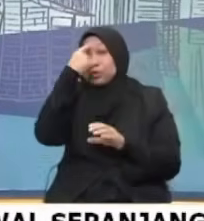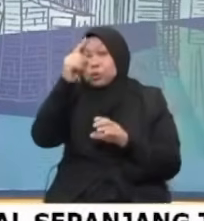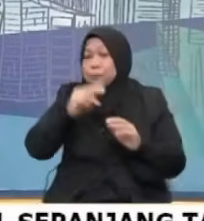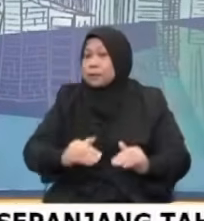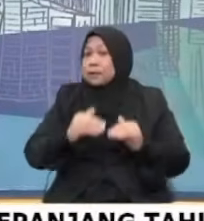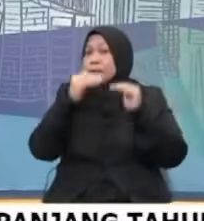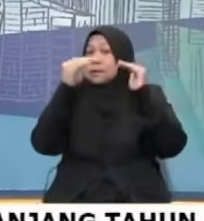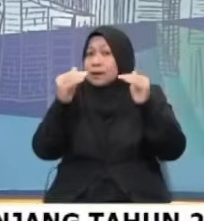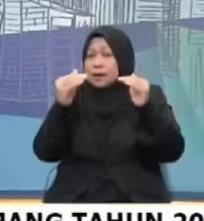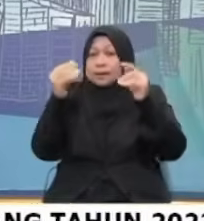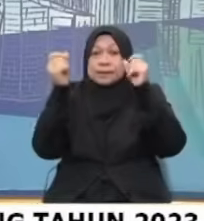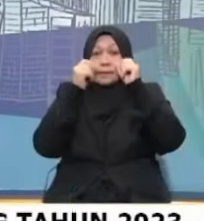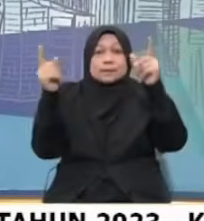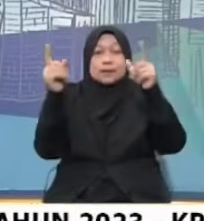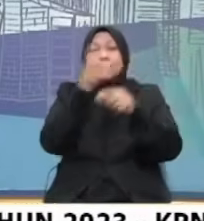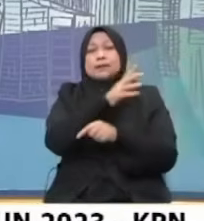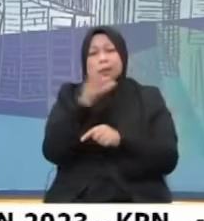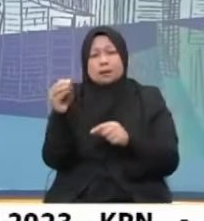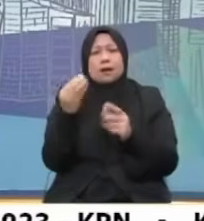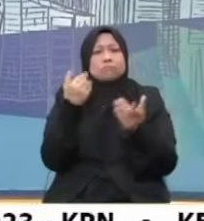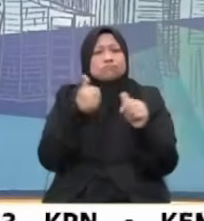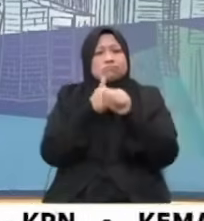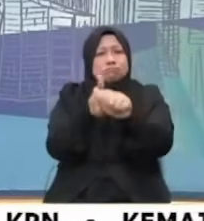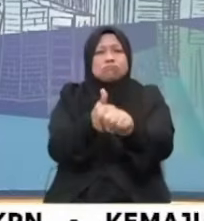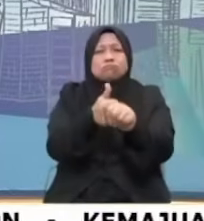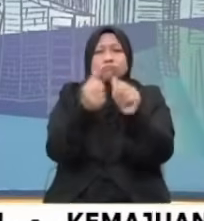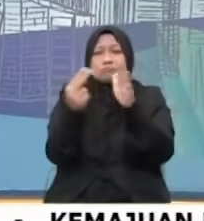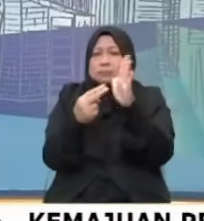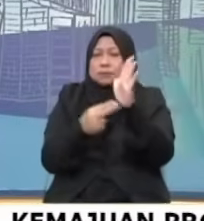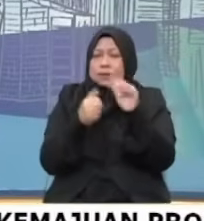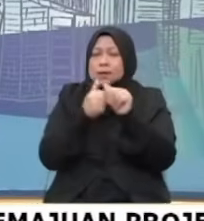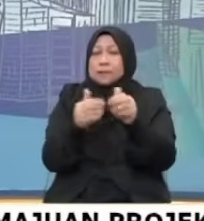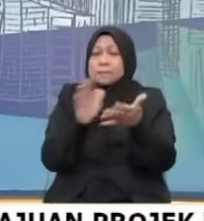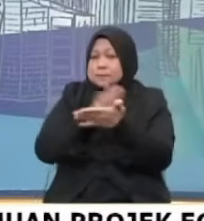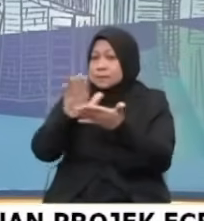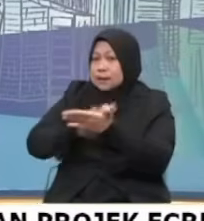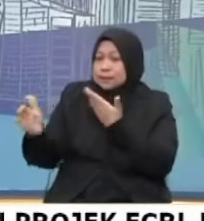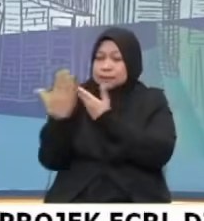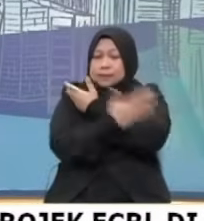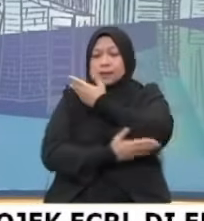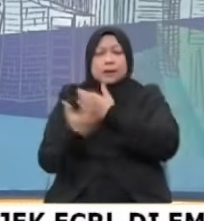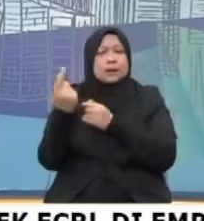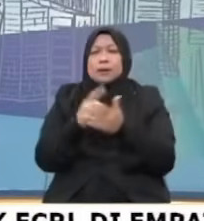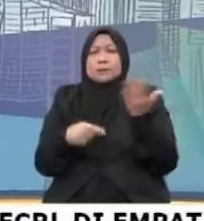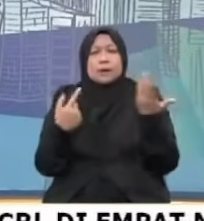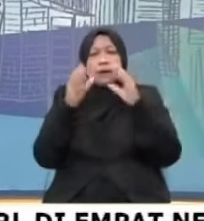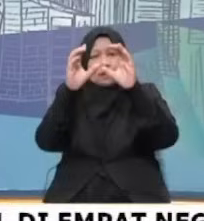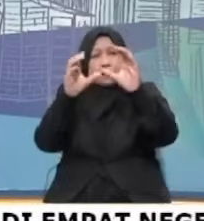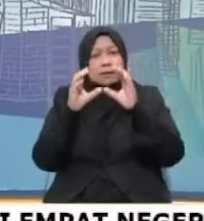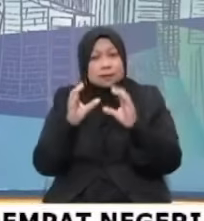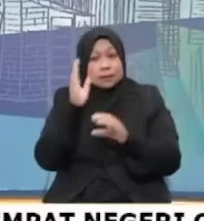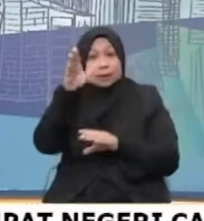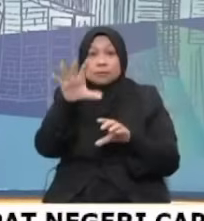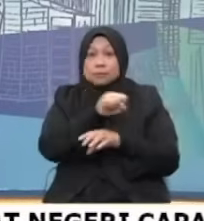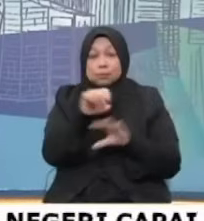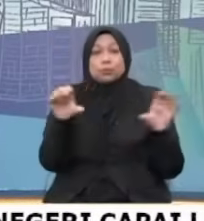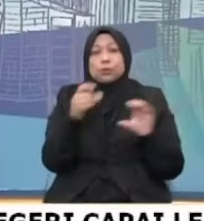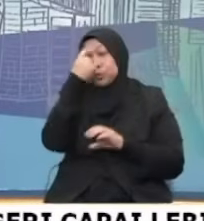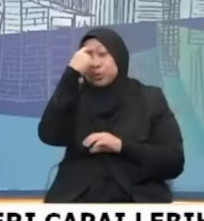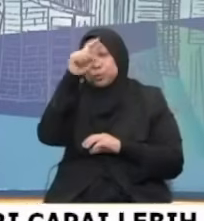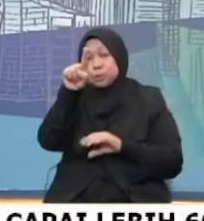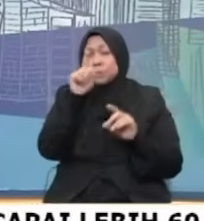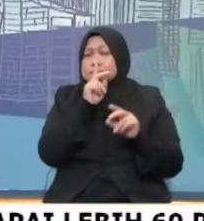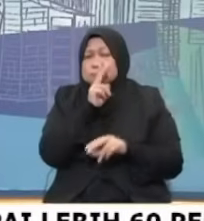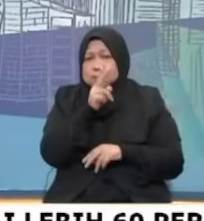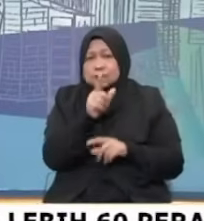meningkatkan kesedaran dan pematuhan terhadap dasar kebersihan negara dan apakah langkah-langkah yang diambil untuk